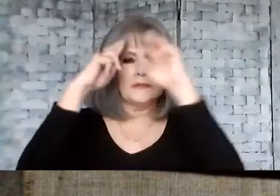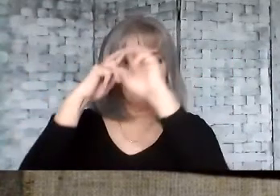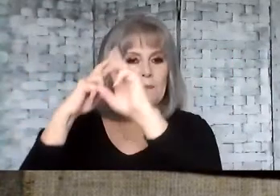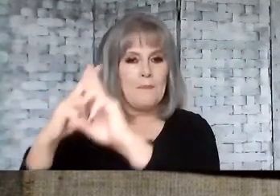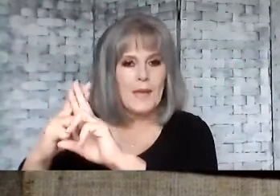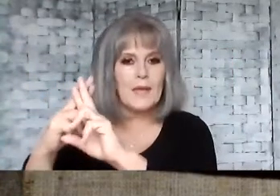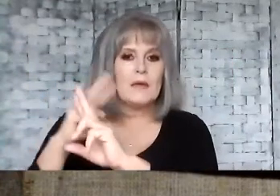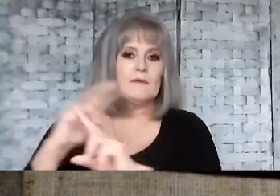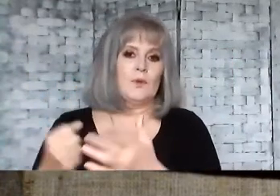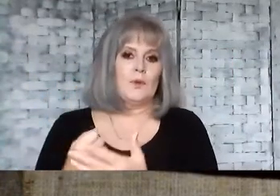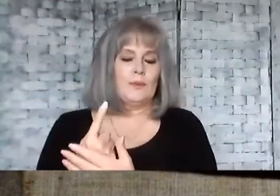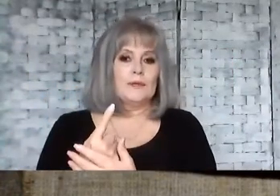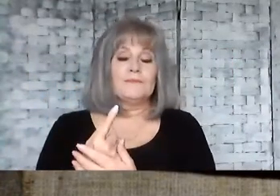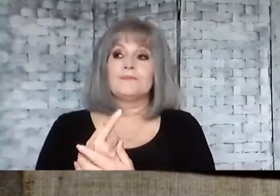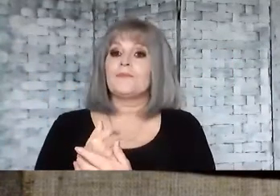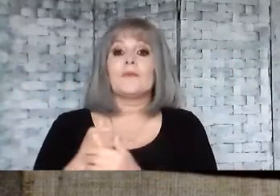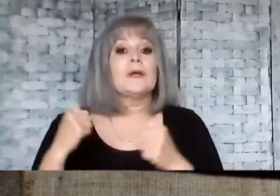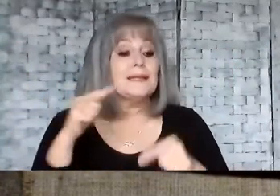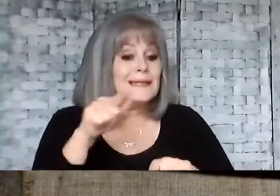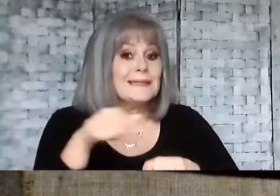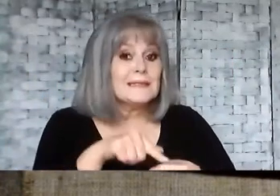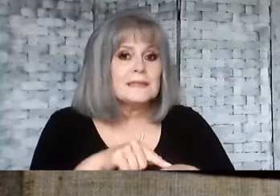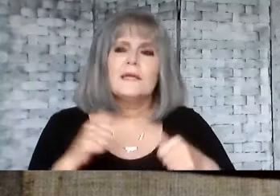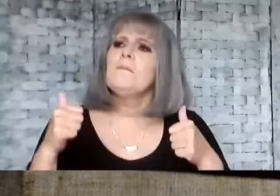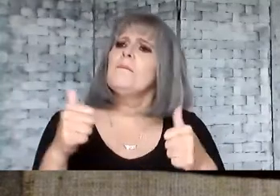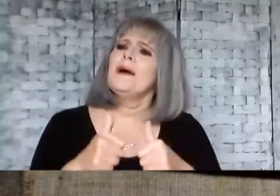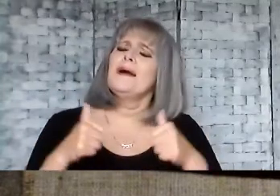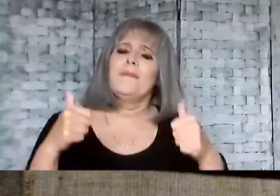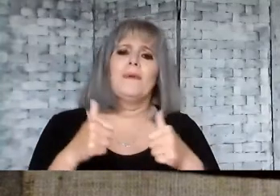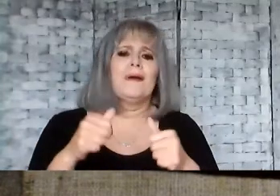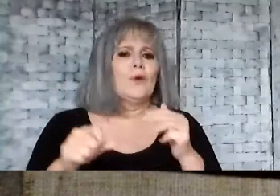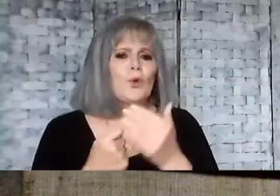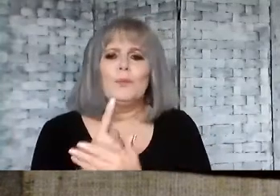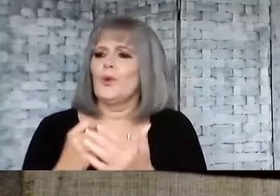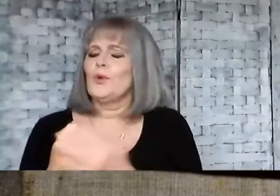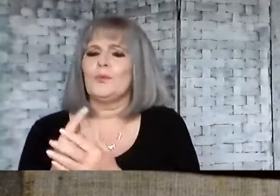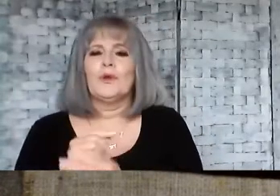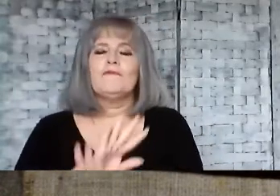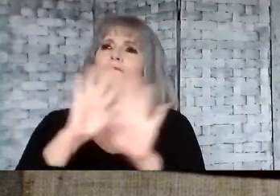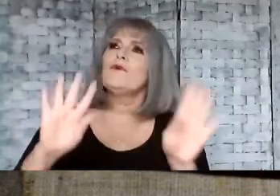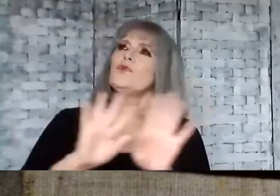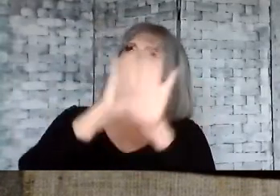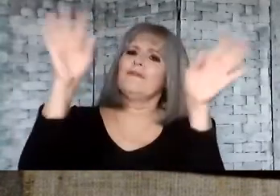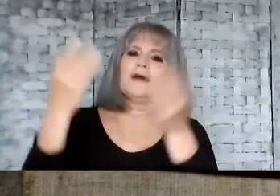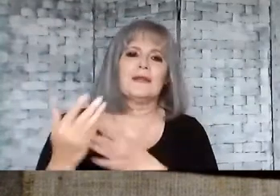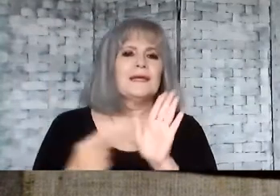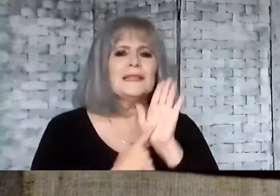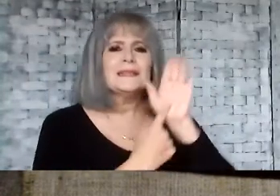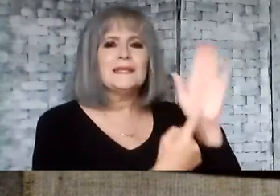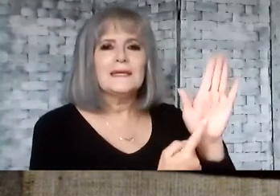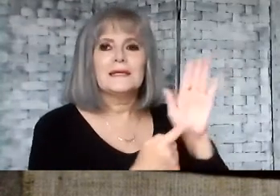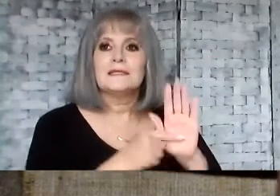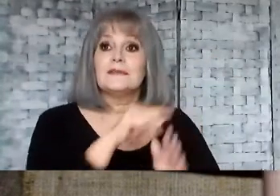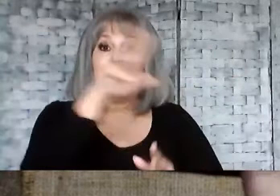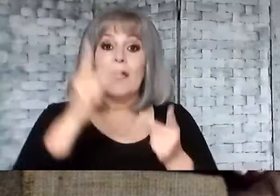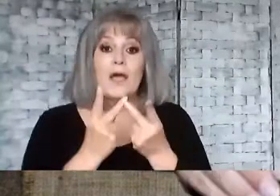respek ontwikkel. En in daardie tyd het daar 'n klomp tekens en wonderwerke deur die apostels plaasgevind. Soveel so dat mense